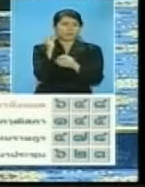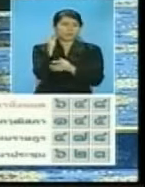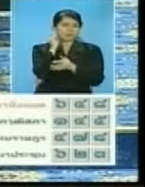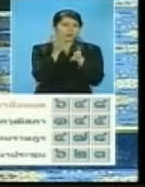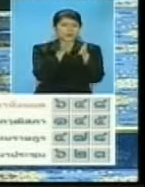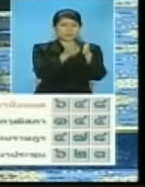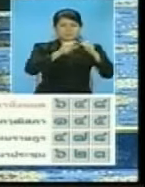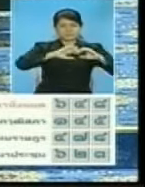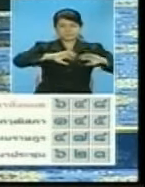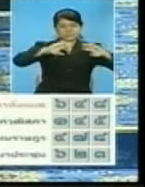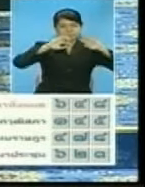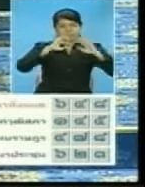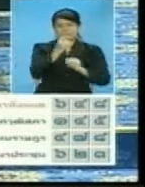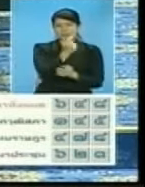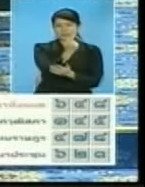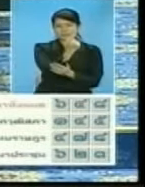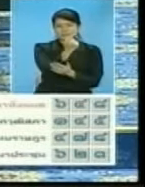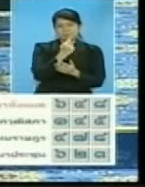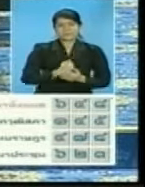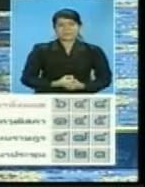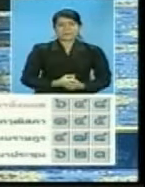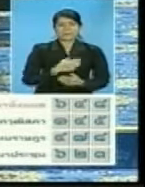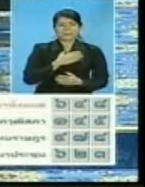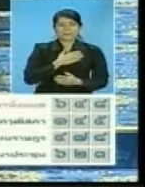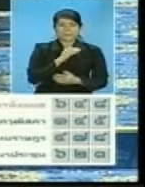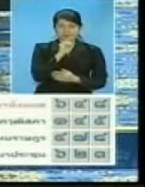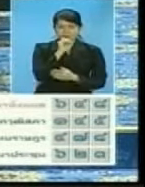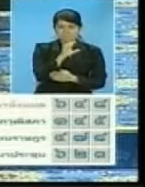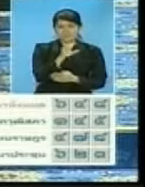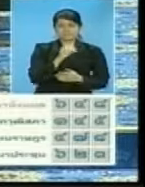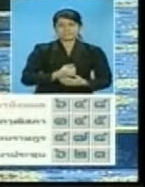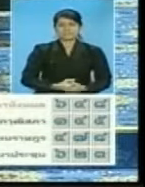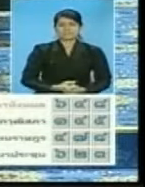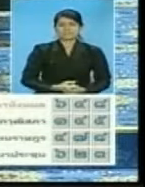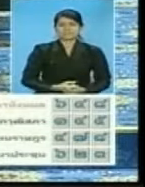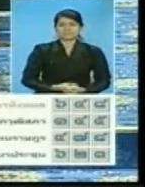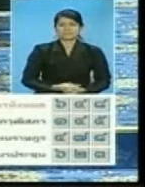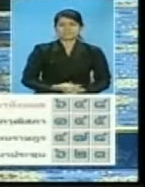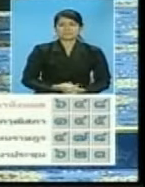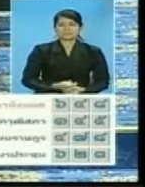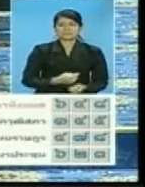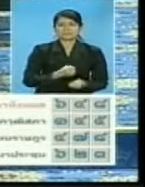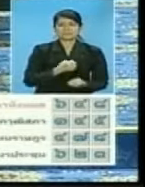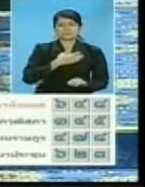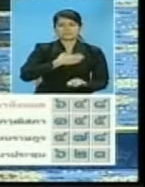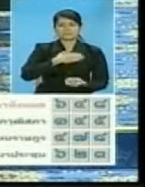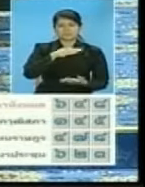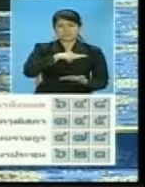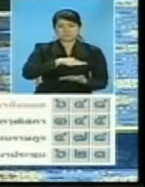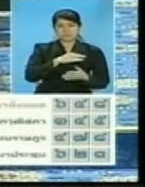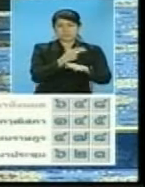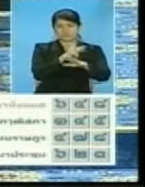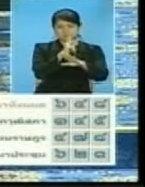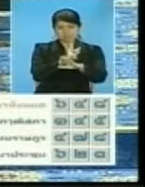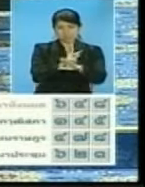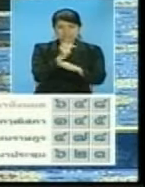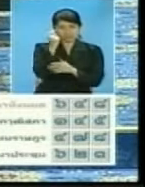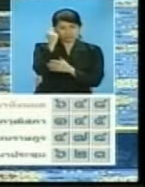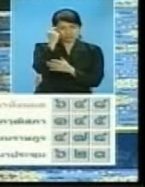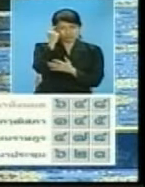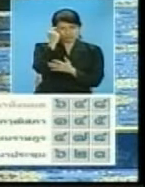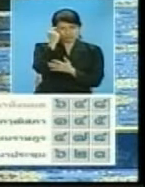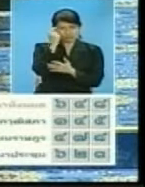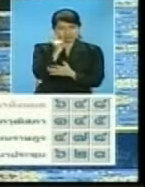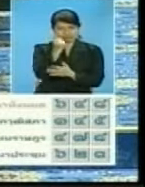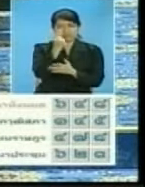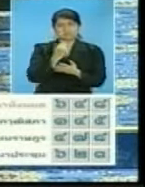บาลท่านประธานครับผมว่าด้วยความเคารพท่านประธานนะครับผมคิดว่าท่านต้องตั้งหลักสักนิดนึงอะ